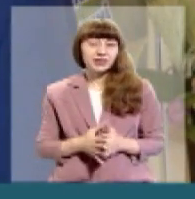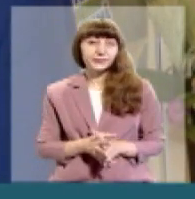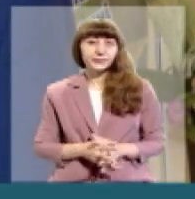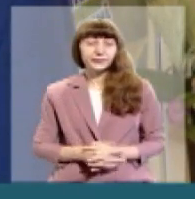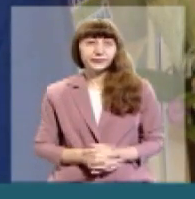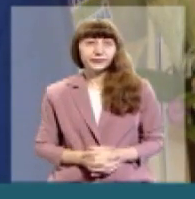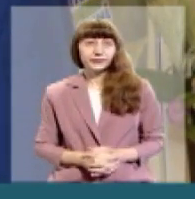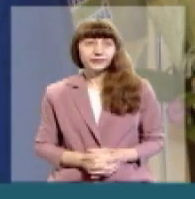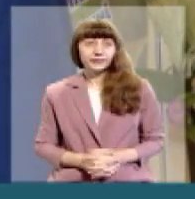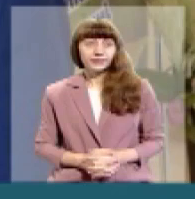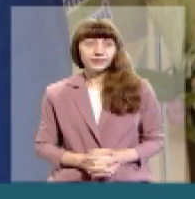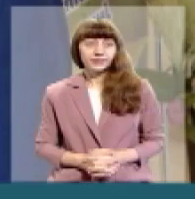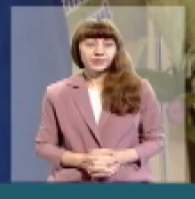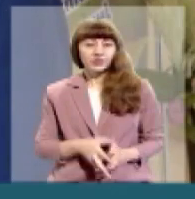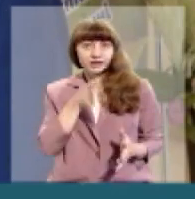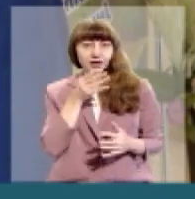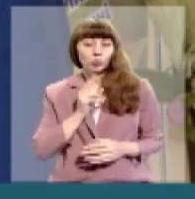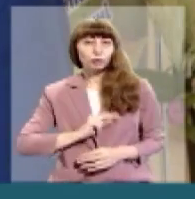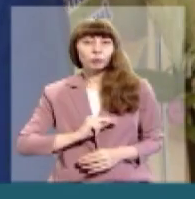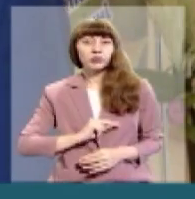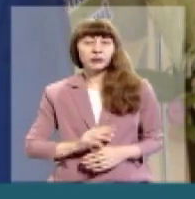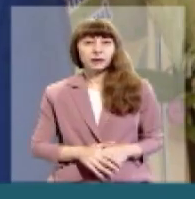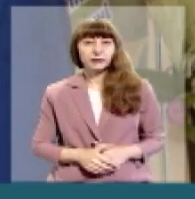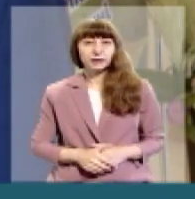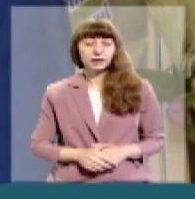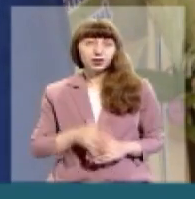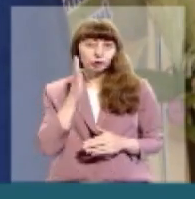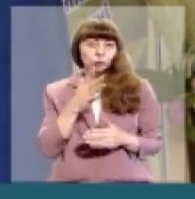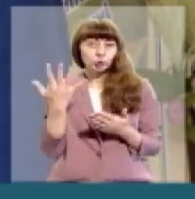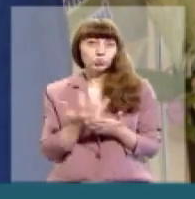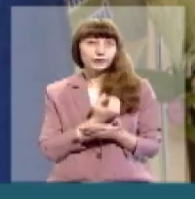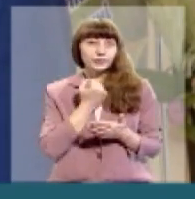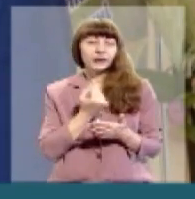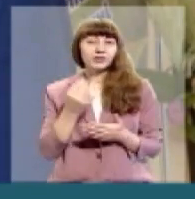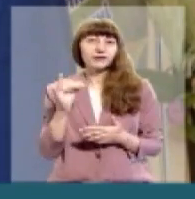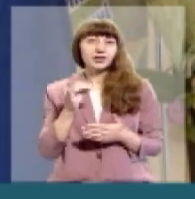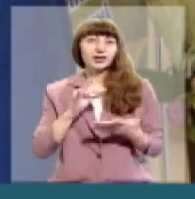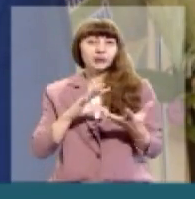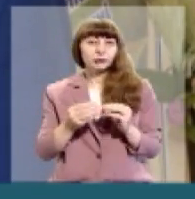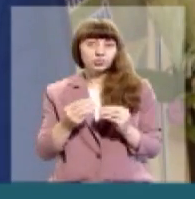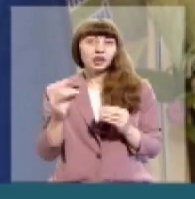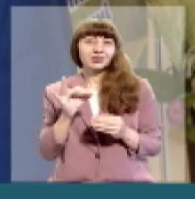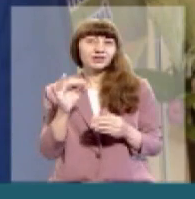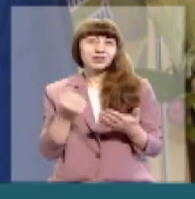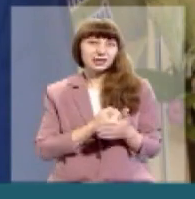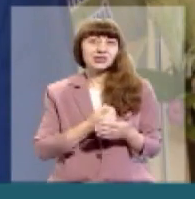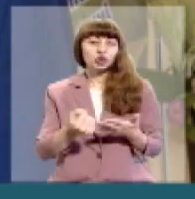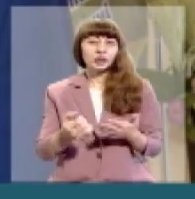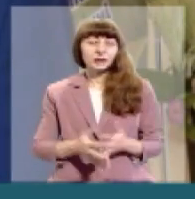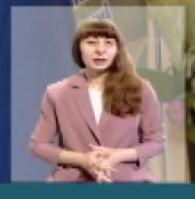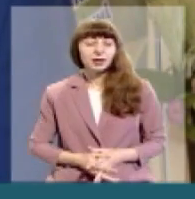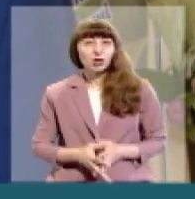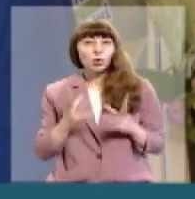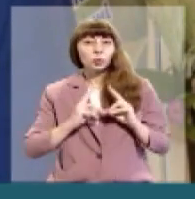қалалық кәсіподақтың көмегімен биылғы жылы рейтинг бойынша 1-ші орынға ие